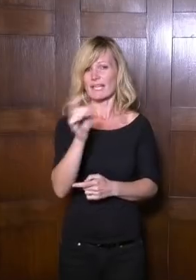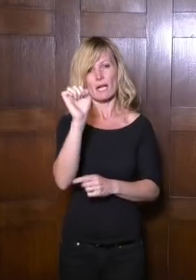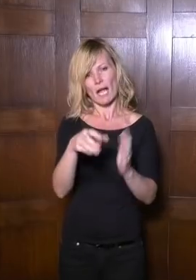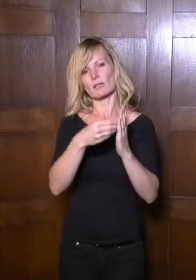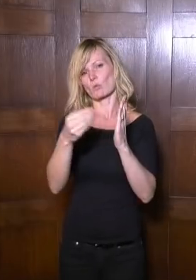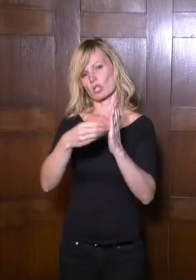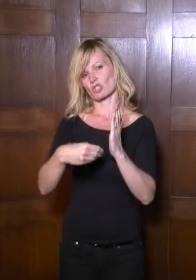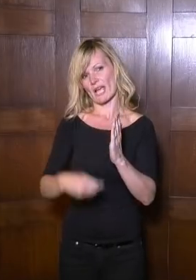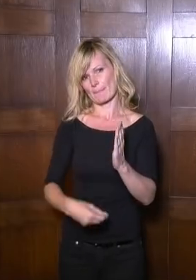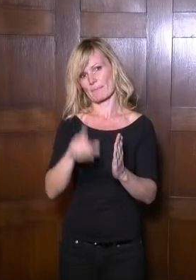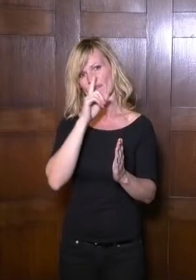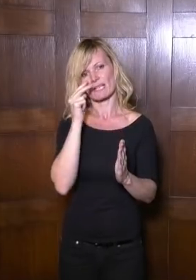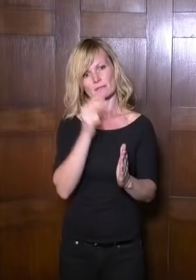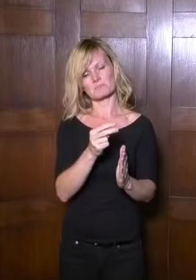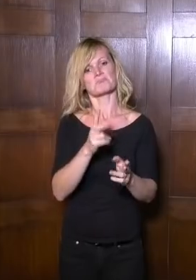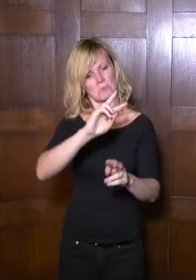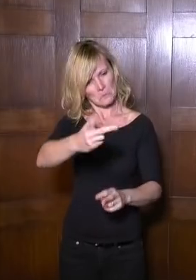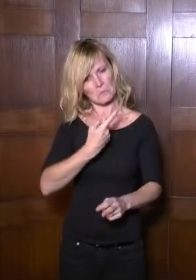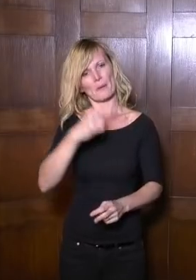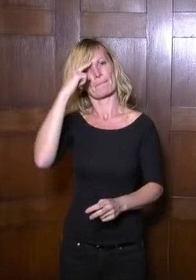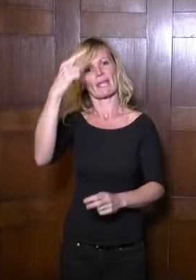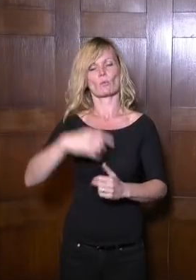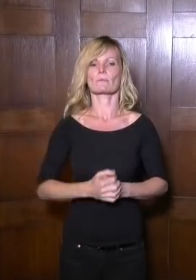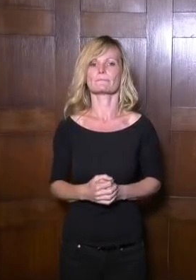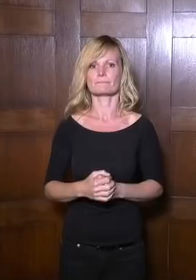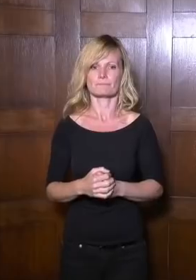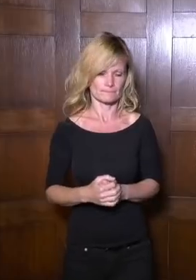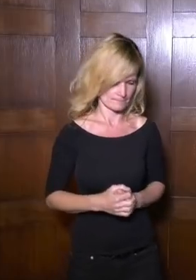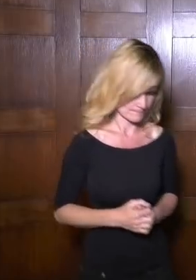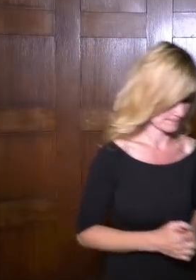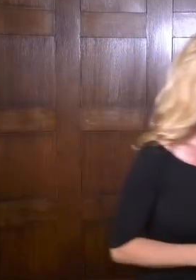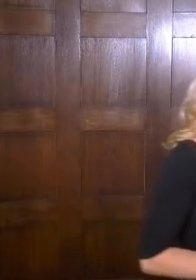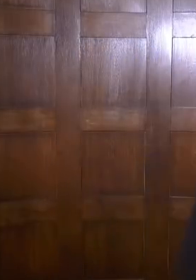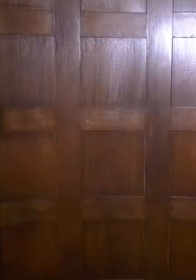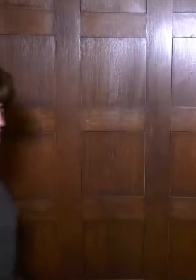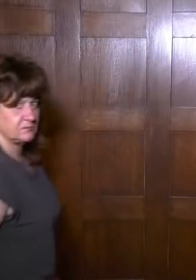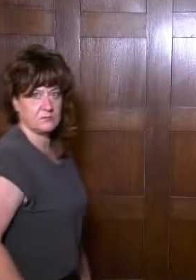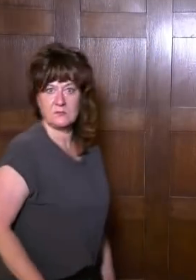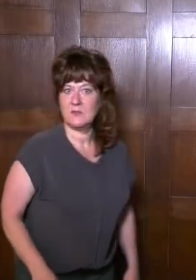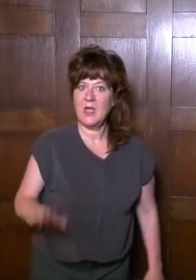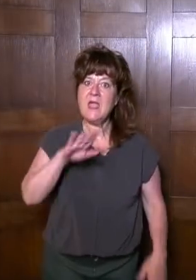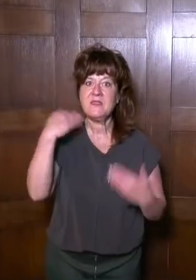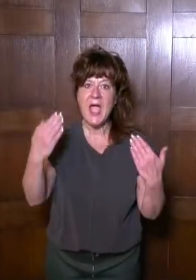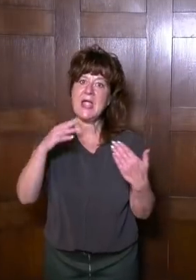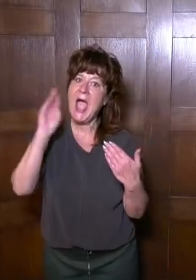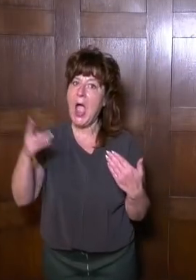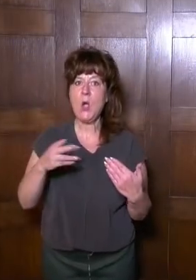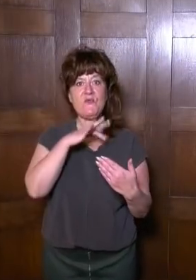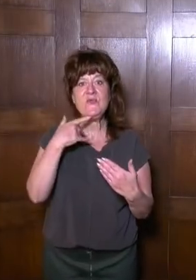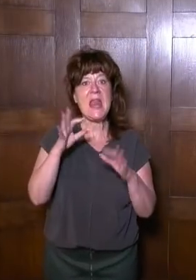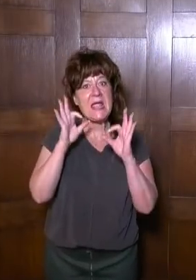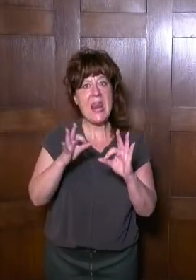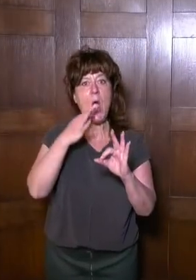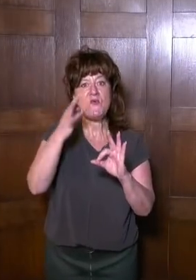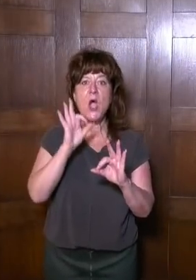wenn er sich darin wiederfindet. Vielen Dank, Herr Grasemann. Waren jetzt auch sehr konkrete Fragen an den MP. Er